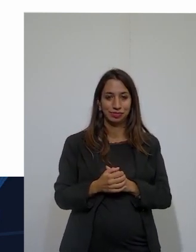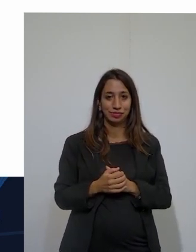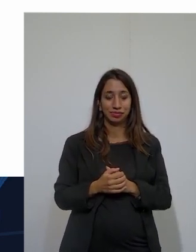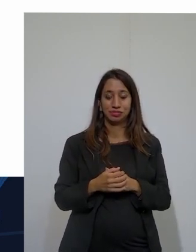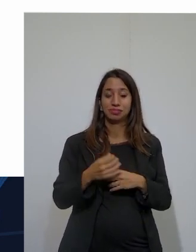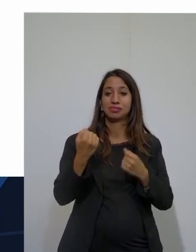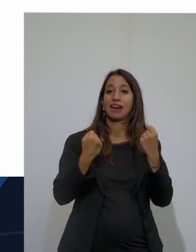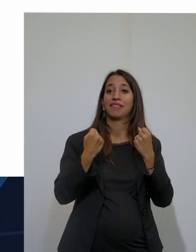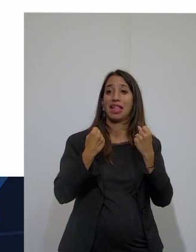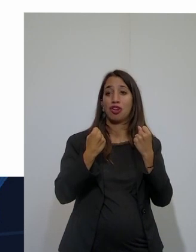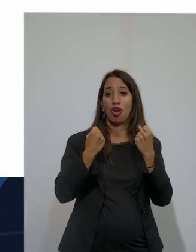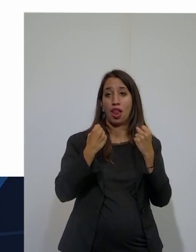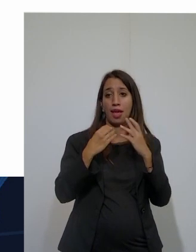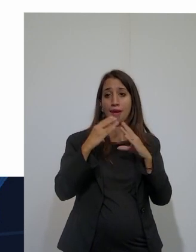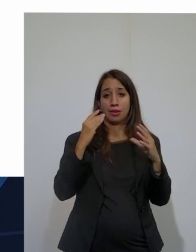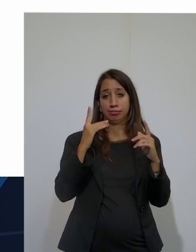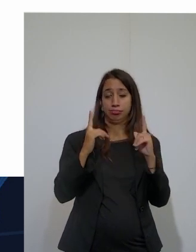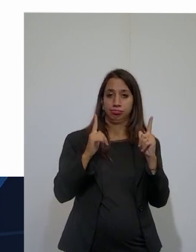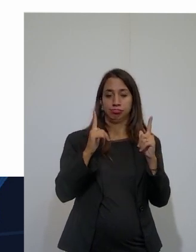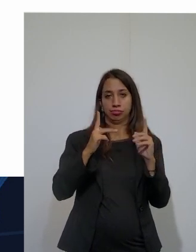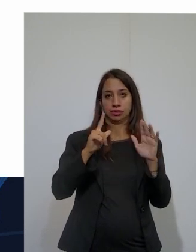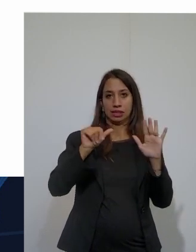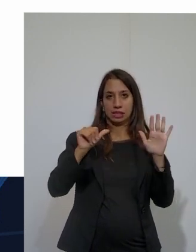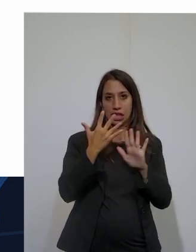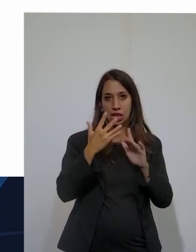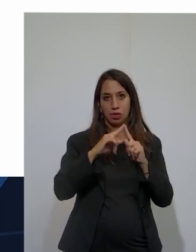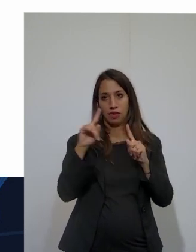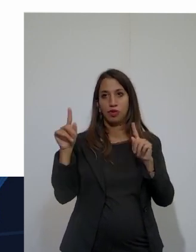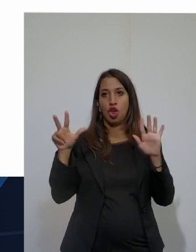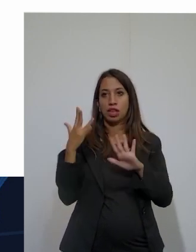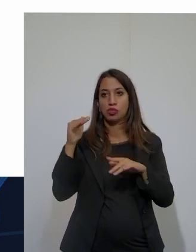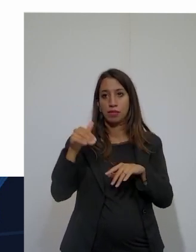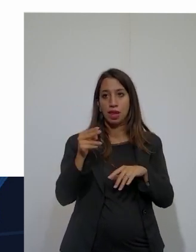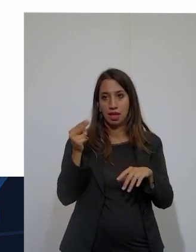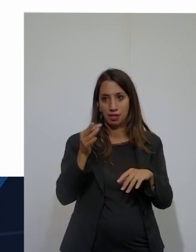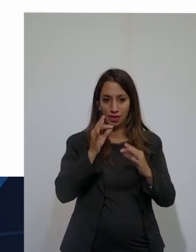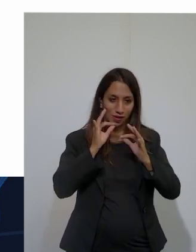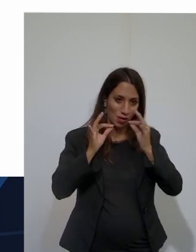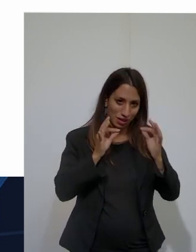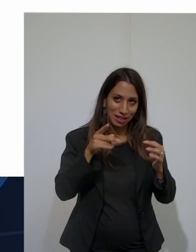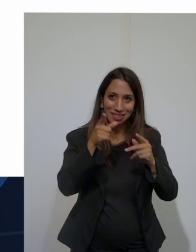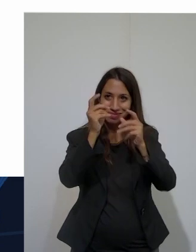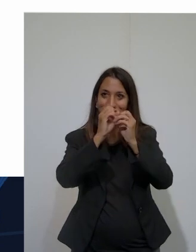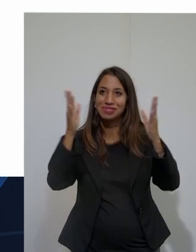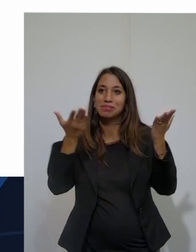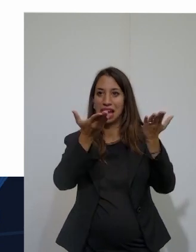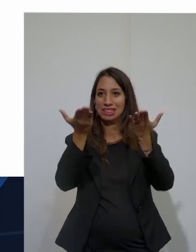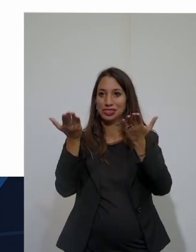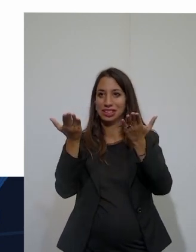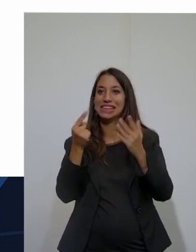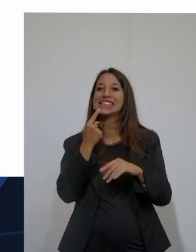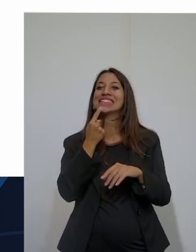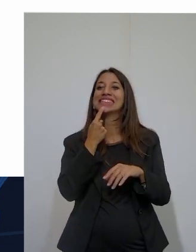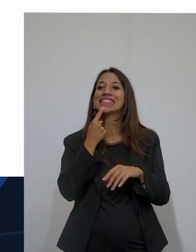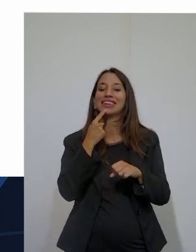i 65 e gli 85 mila euro. Quindi immaginiamoci che chi fa